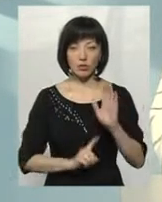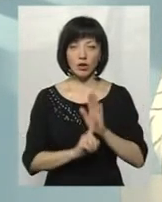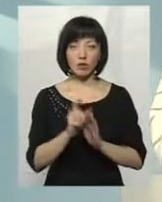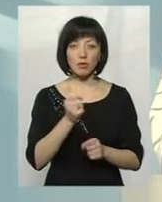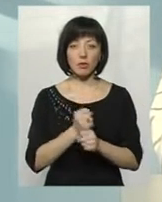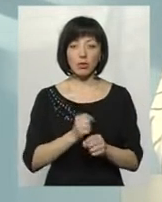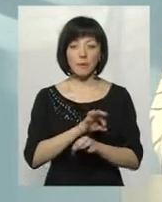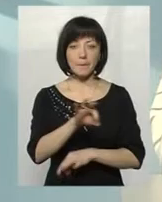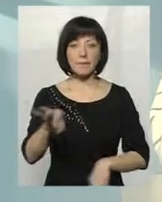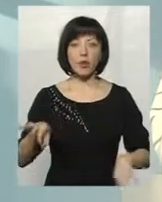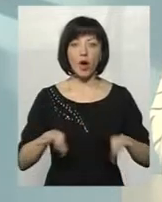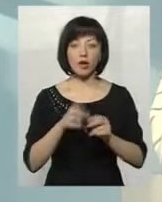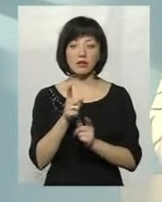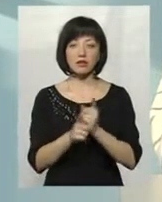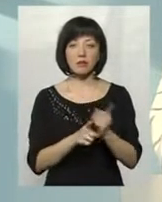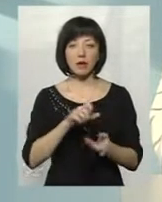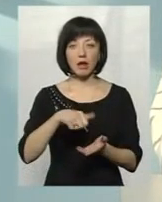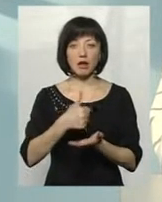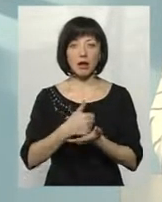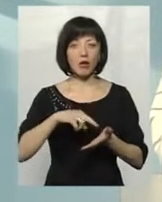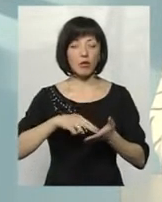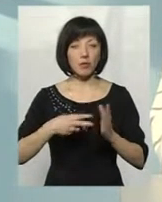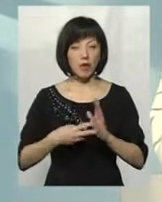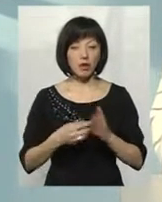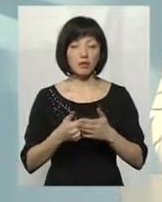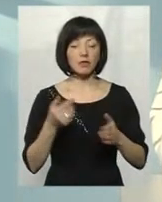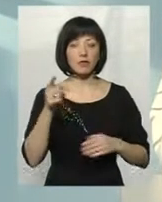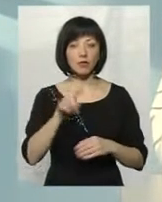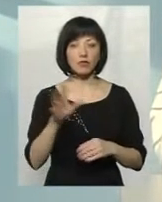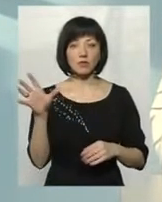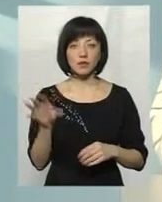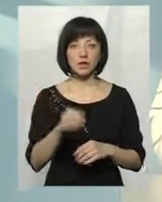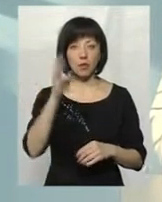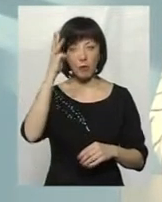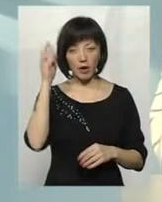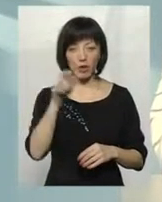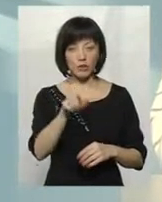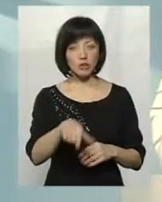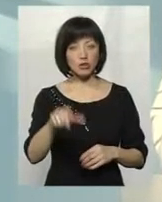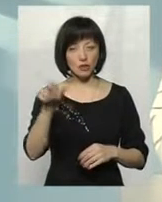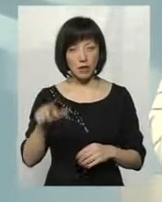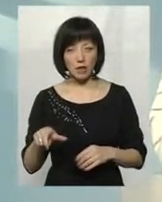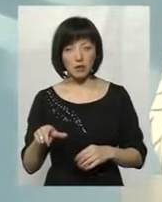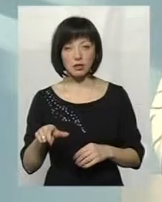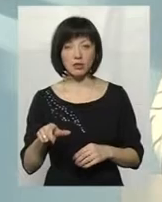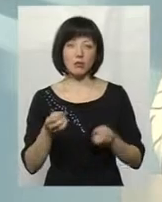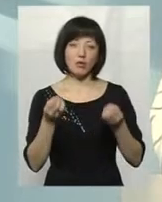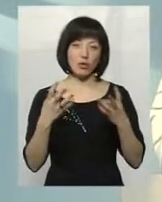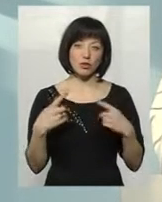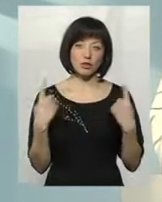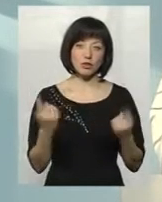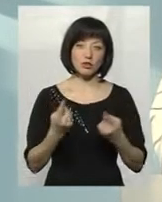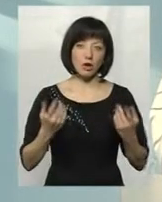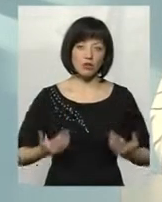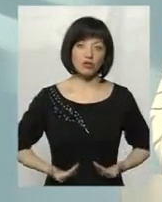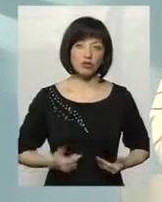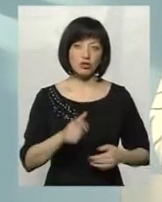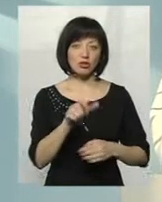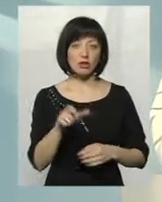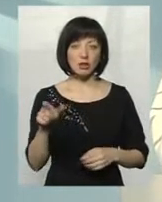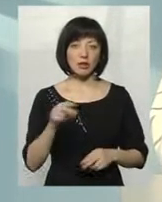над проєктом змін до генерального плану. І від того часу всі хмельничани, фахівці або просто мешканці, які